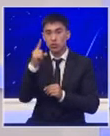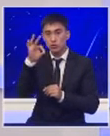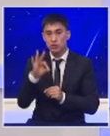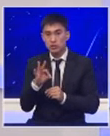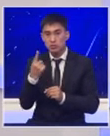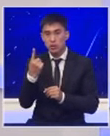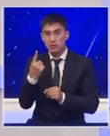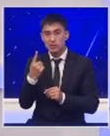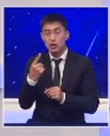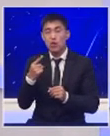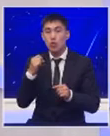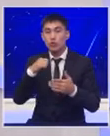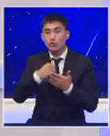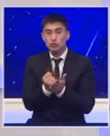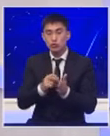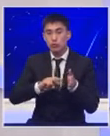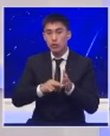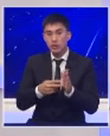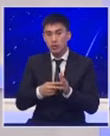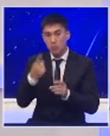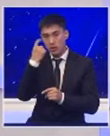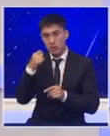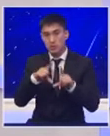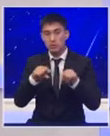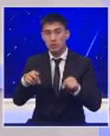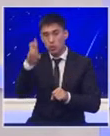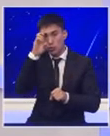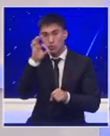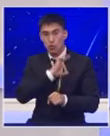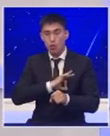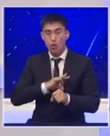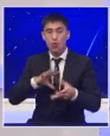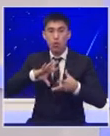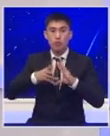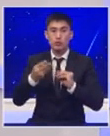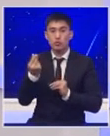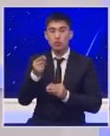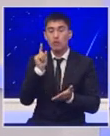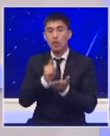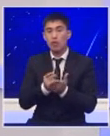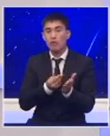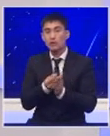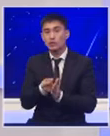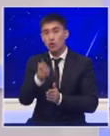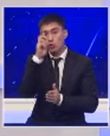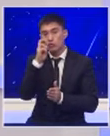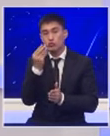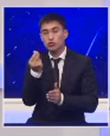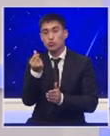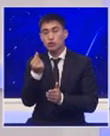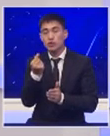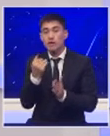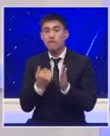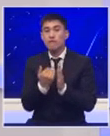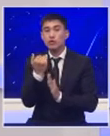на 101 процент к утвержденному плану по данным департамента госдоходов общая сумма налоговых отчислений в государственный